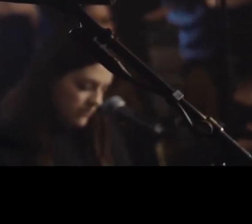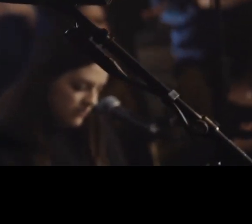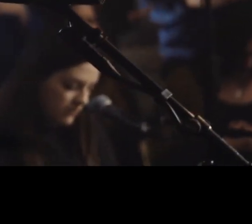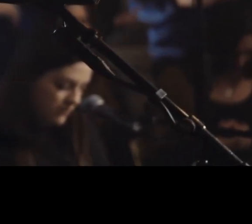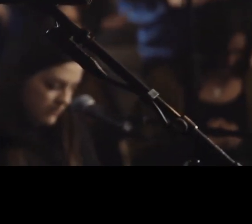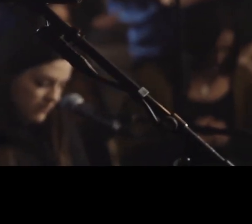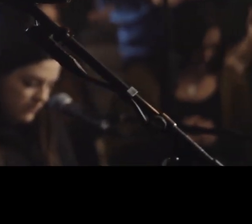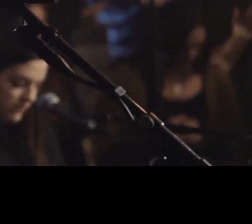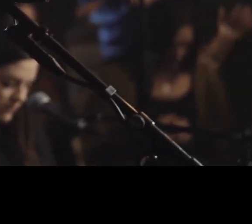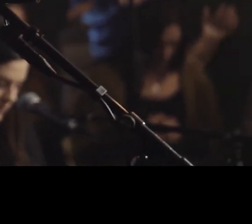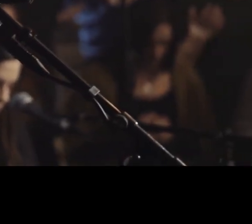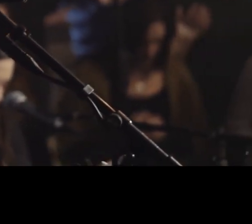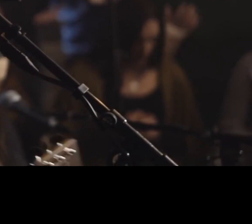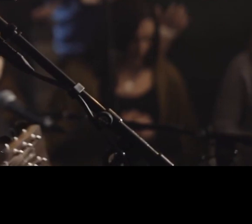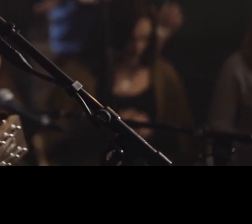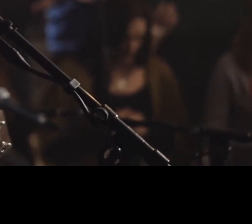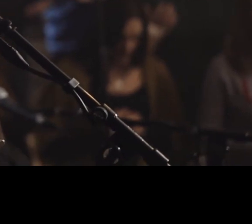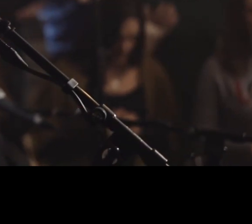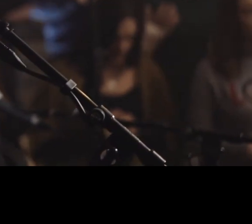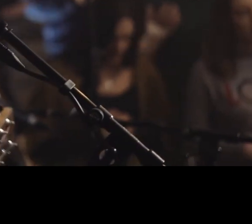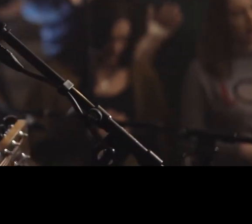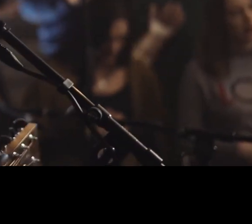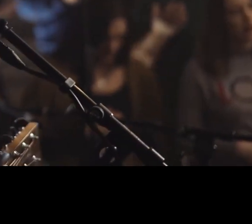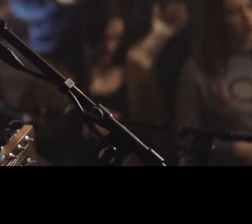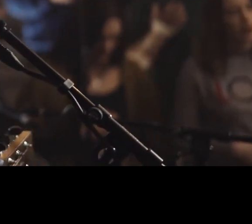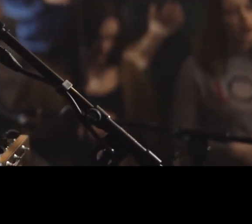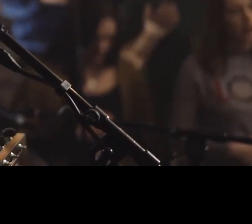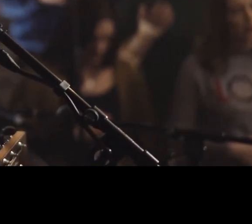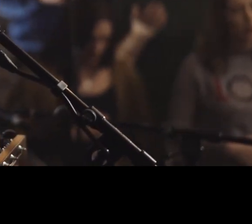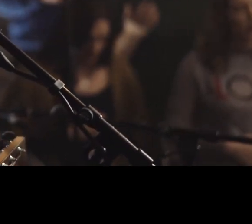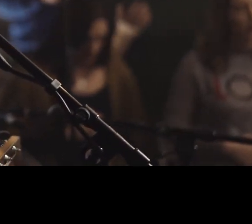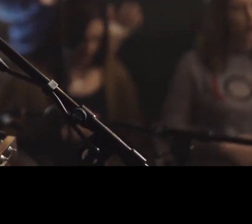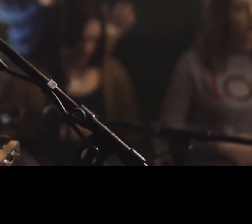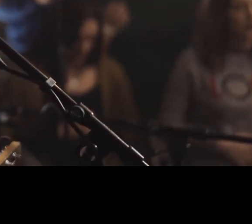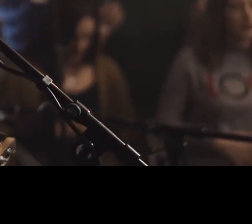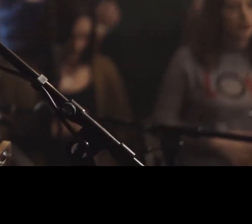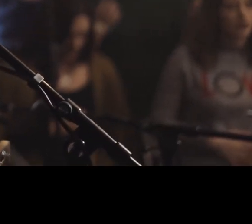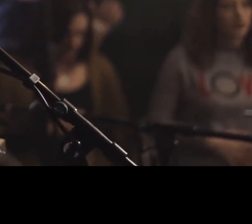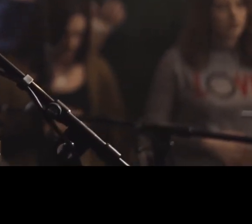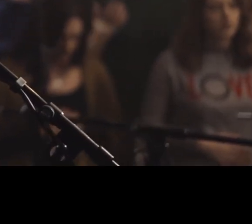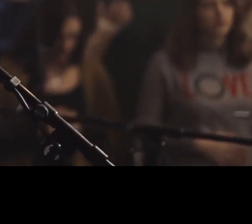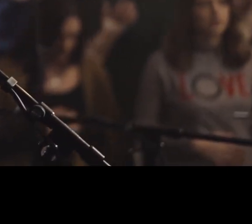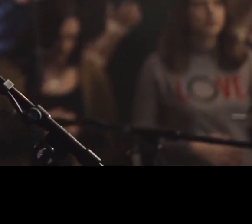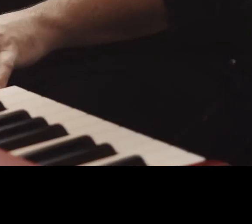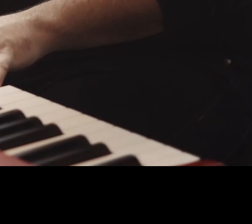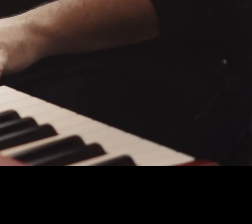Ne bi gledao svoje rane i boli,